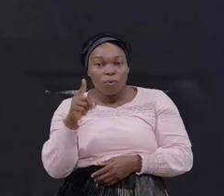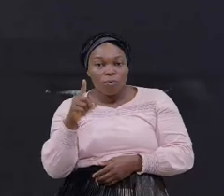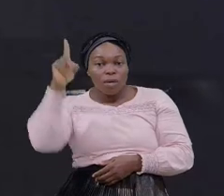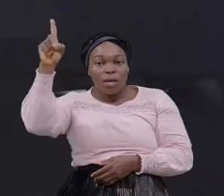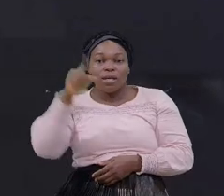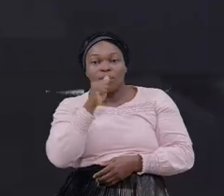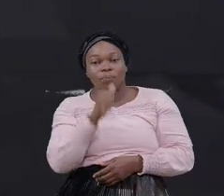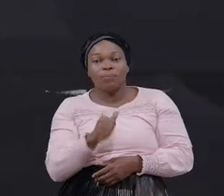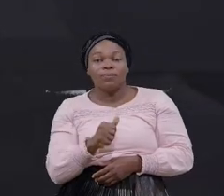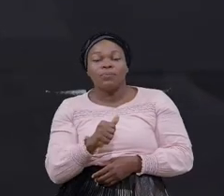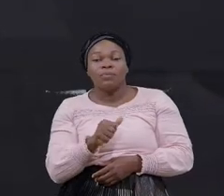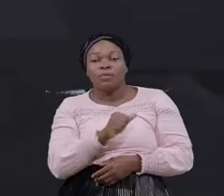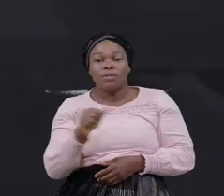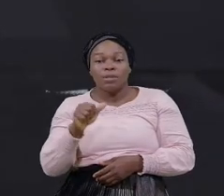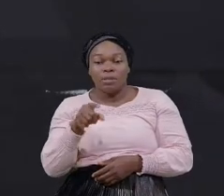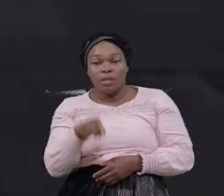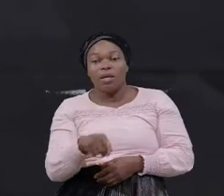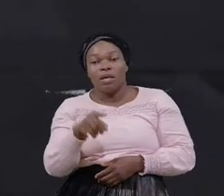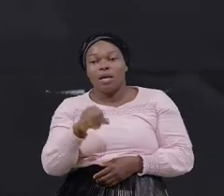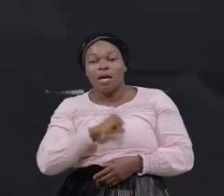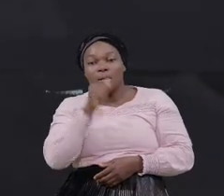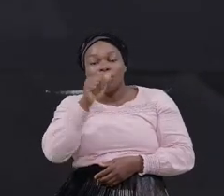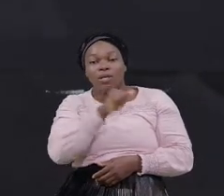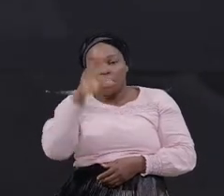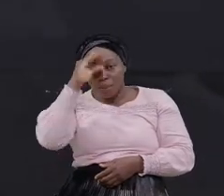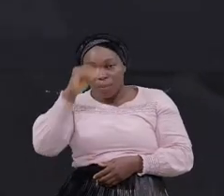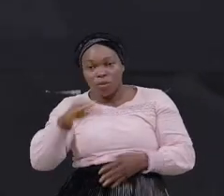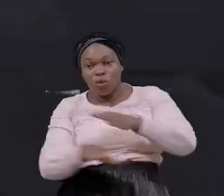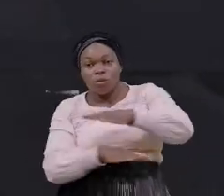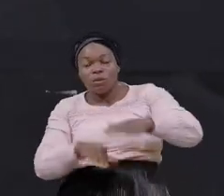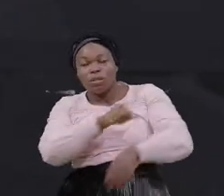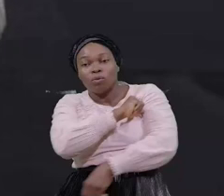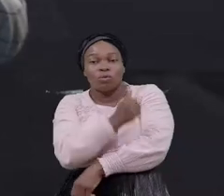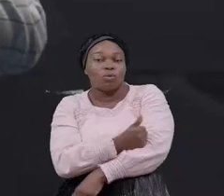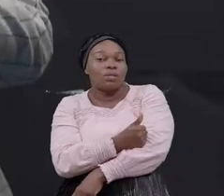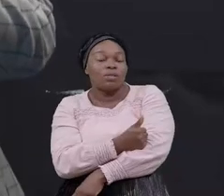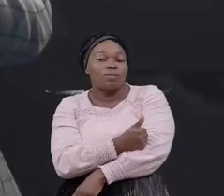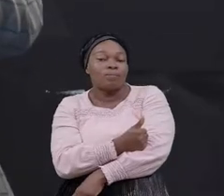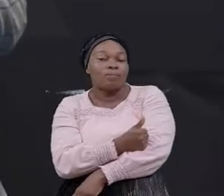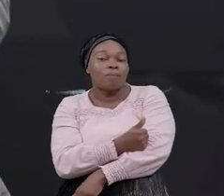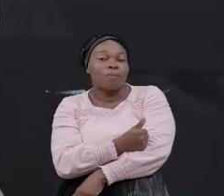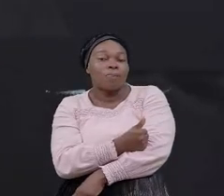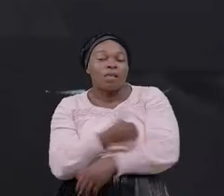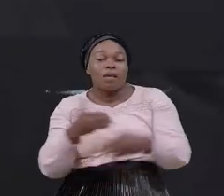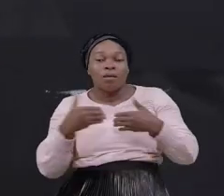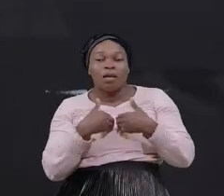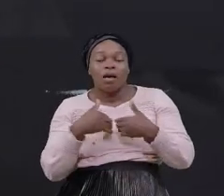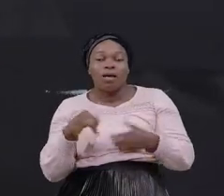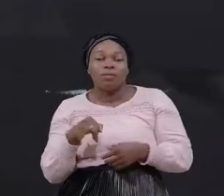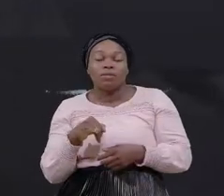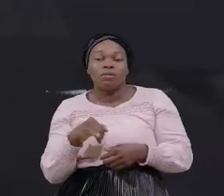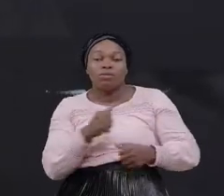Car moi qui suis soumis à des supérieurs, que je comprends l'autorité, j'ai